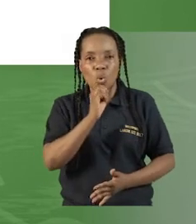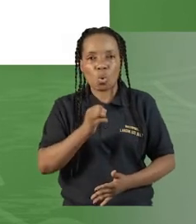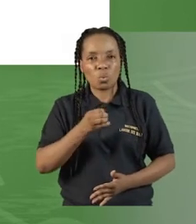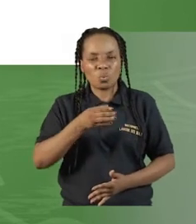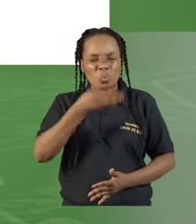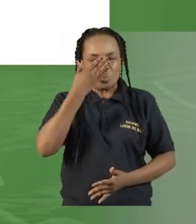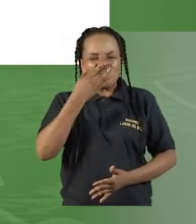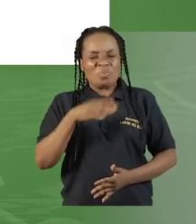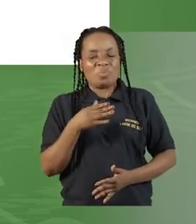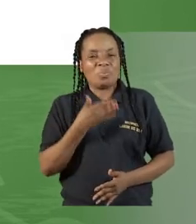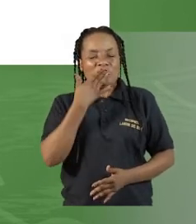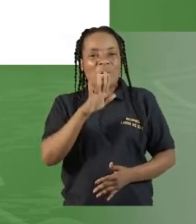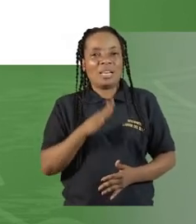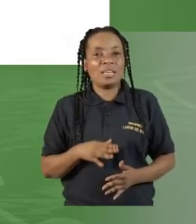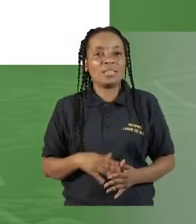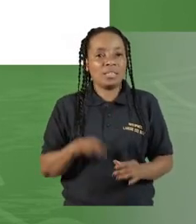toxique.